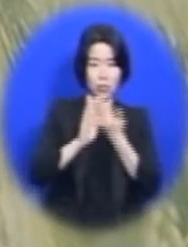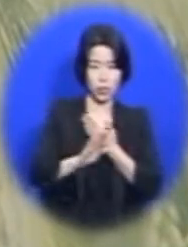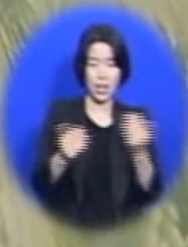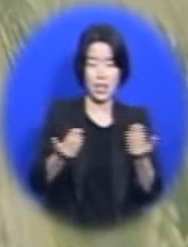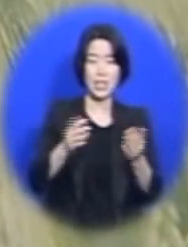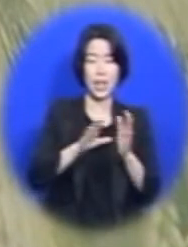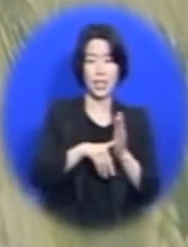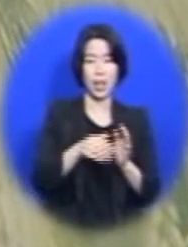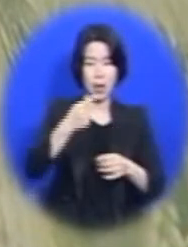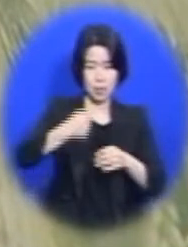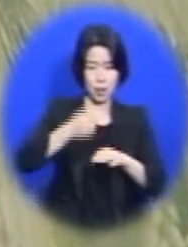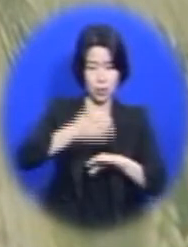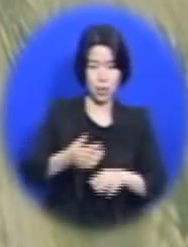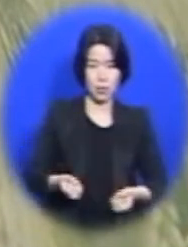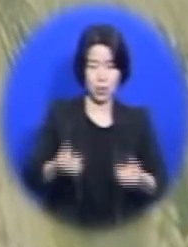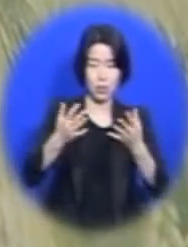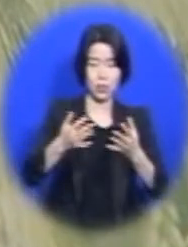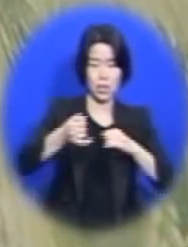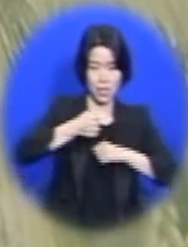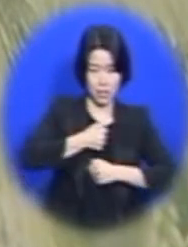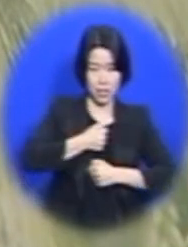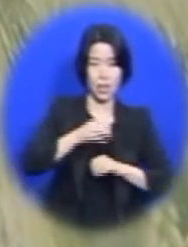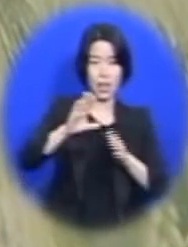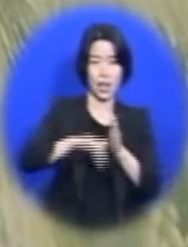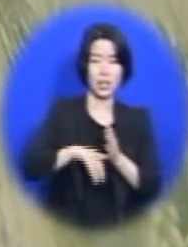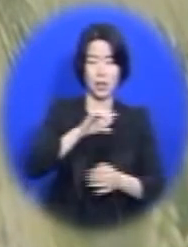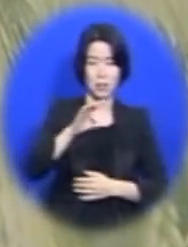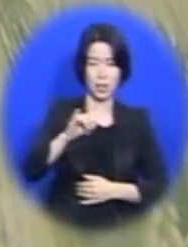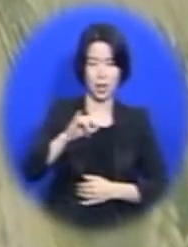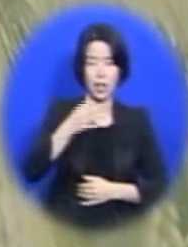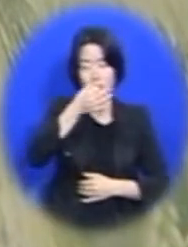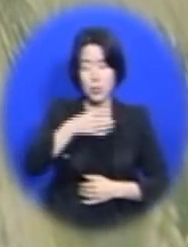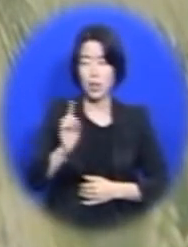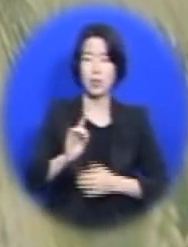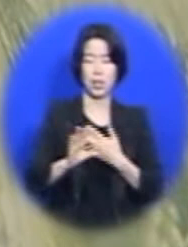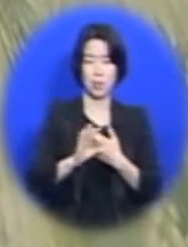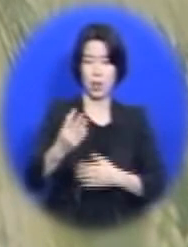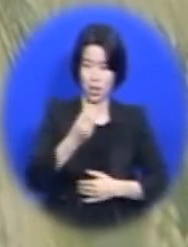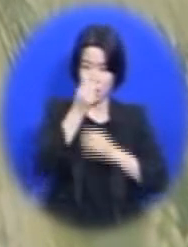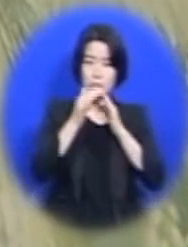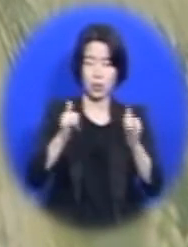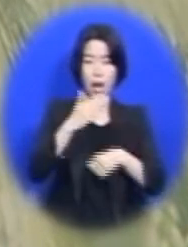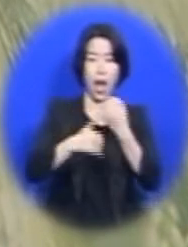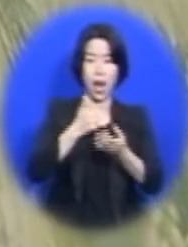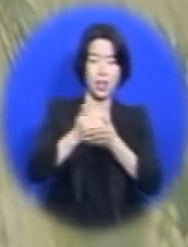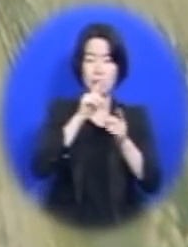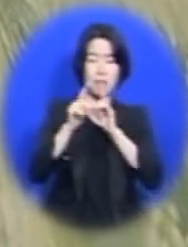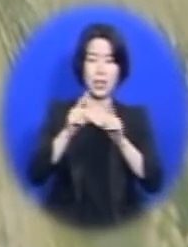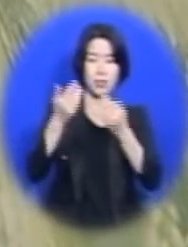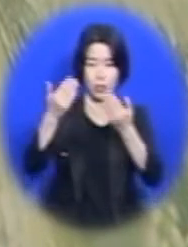이 맥주 감사 주일을 지킬 때마다 좀 곤혹스러운 것이 성도들이 하나님이